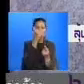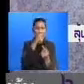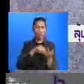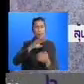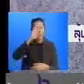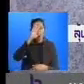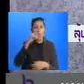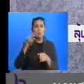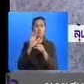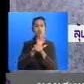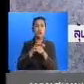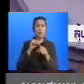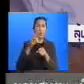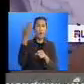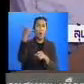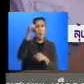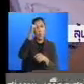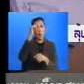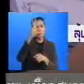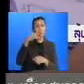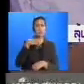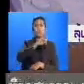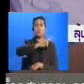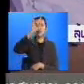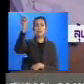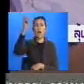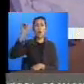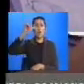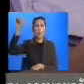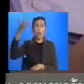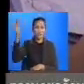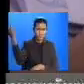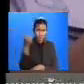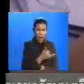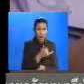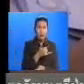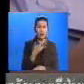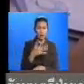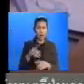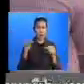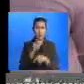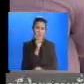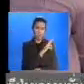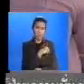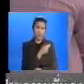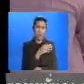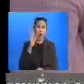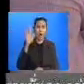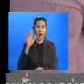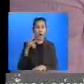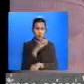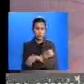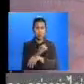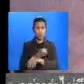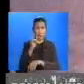จากท่องเที่ยวแถบประเทศยุโรปเมื่อ 4วันก่อนนายแพทย์สิทธิชัยรุ่งอินร์รองผู้อำนวยการฝ่ายการแพทย์โรงพยาบาล